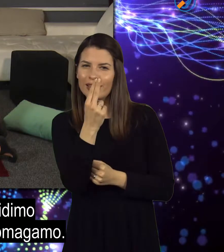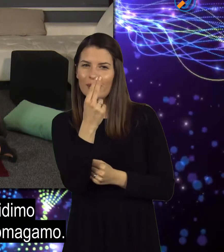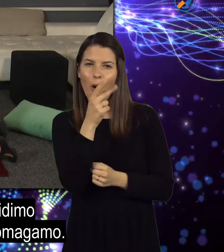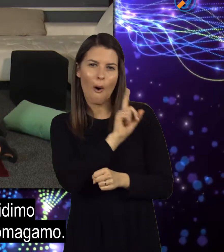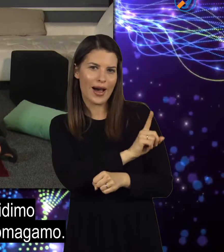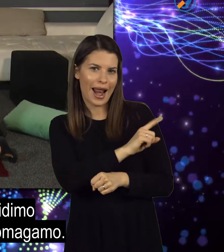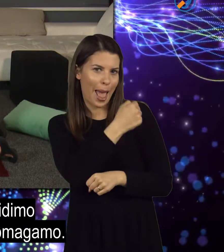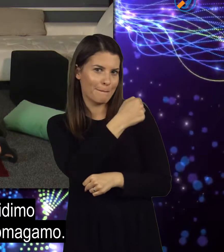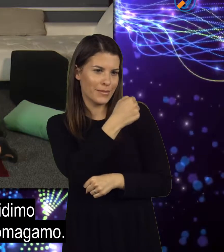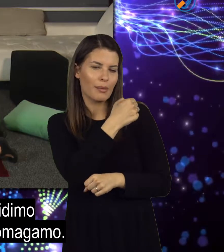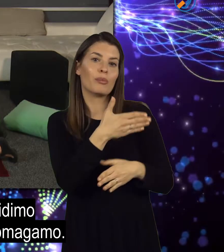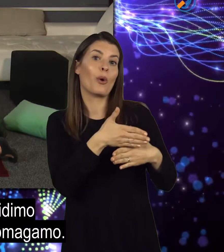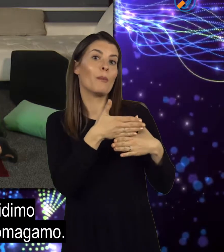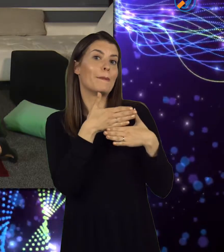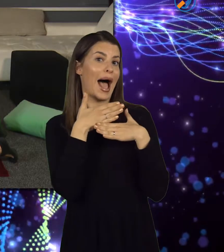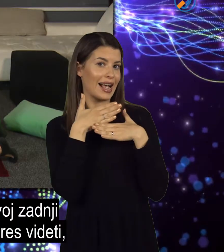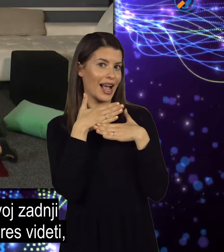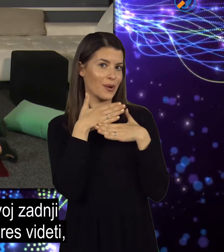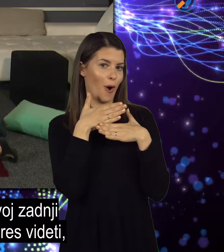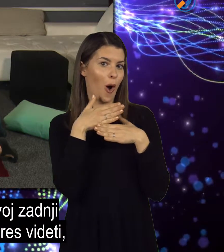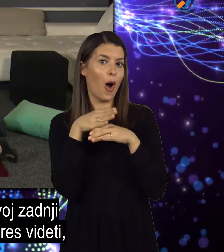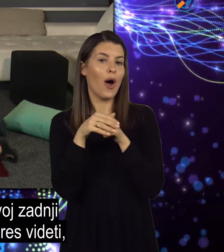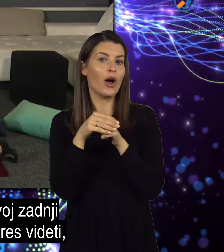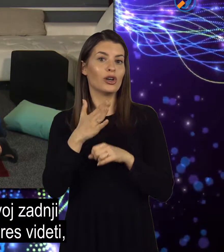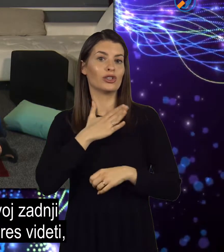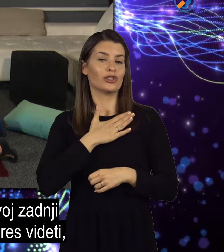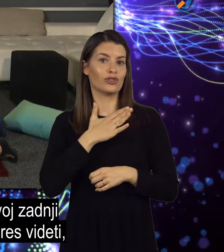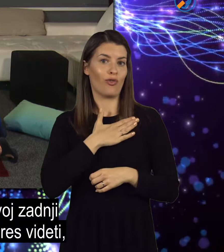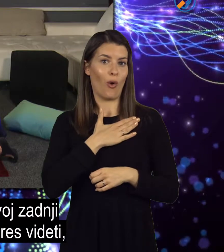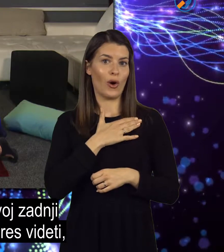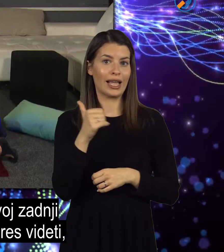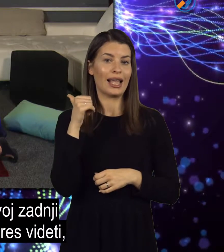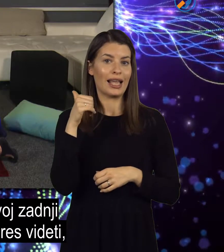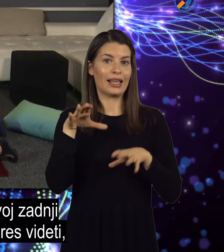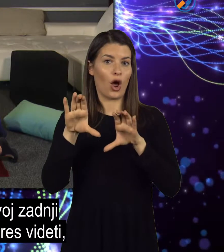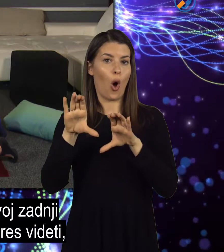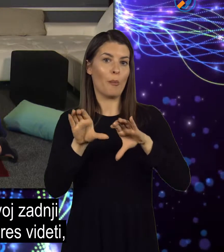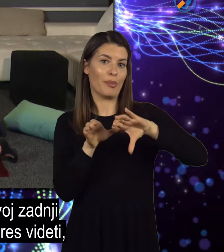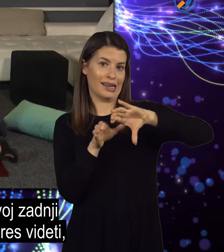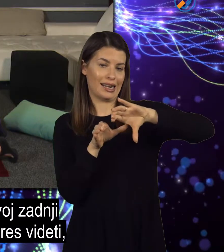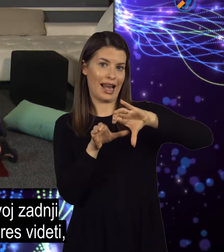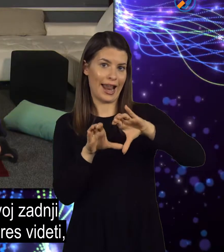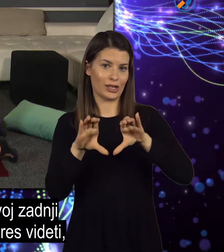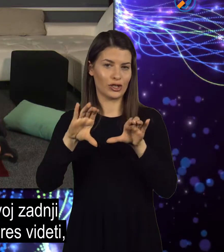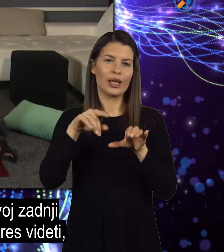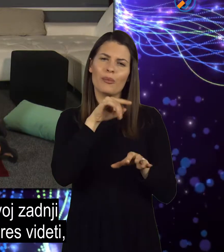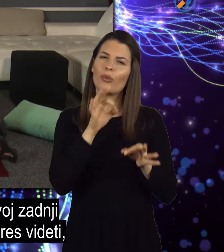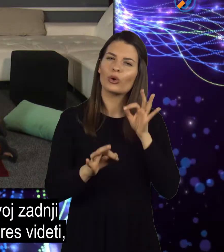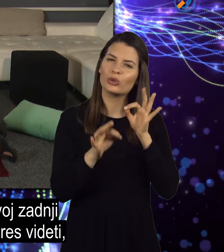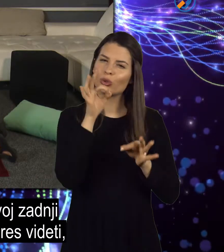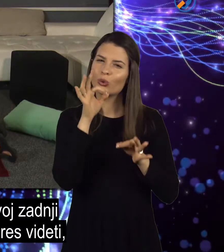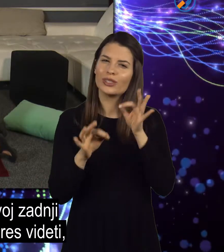vidimo svoj repek, si pomagamo. Malo obrneš svoj zadnji del